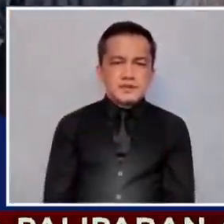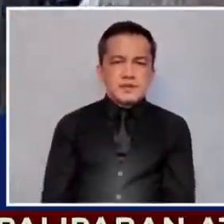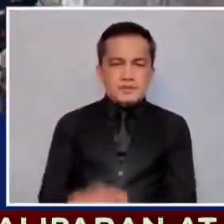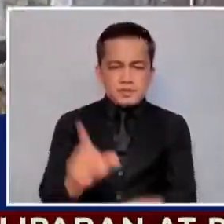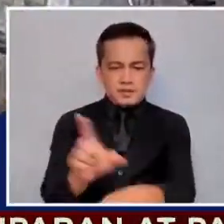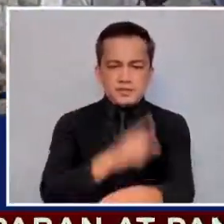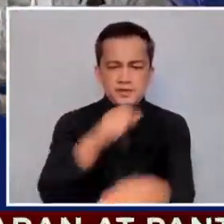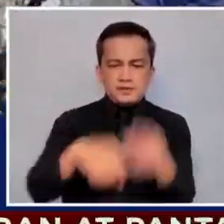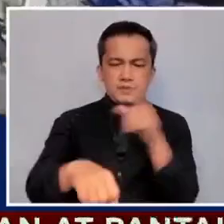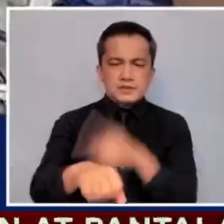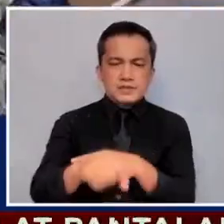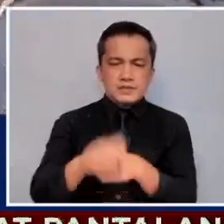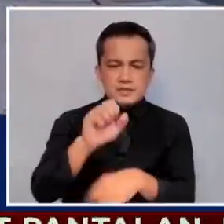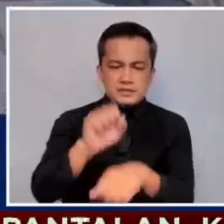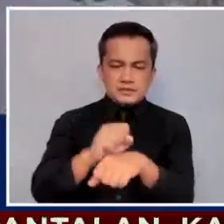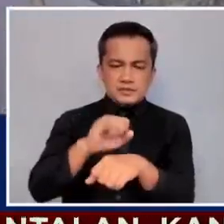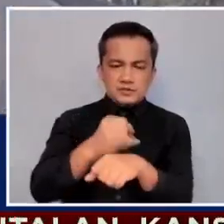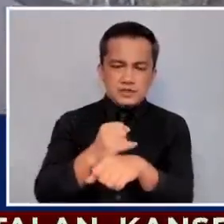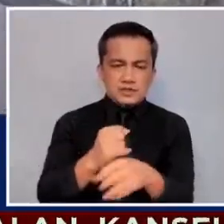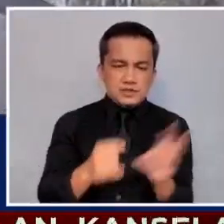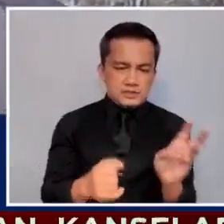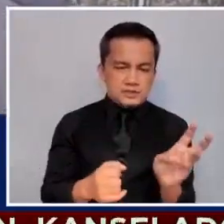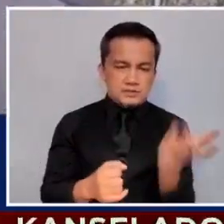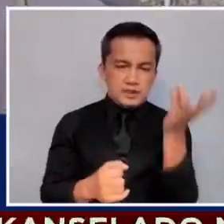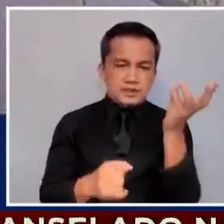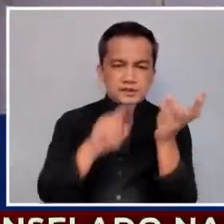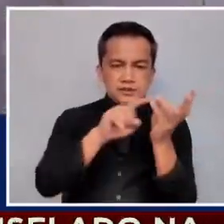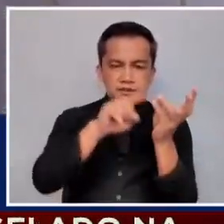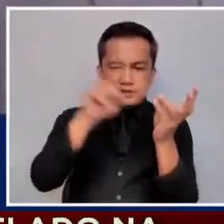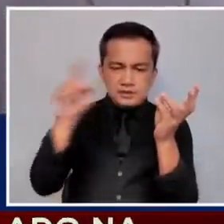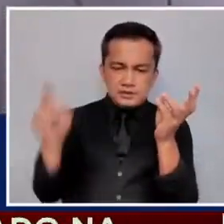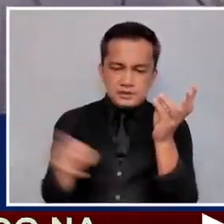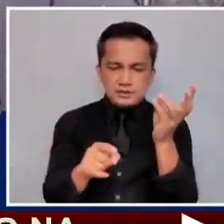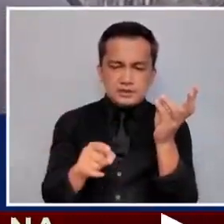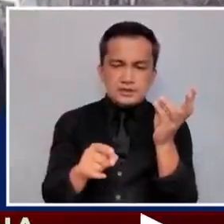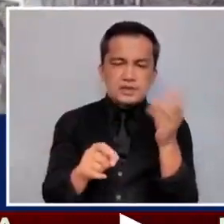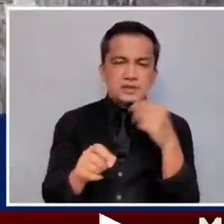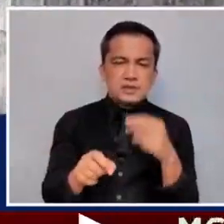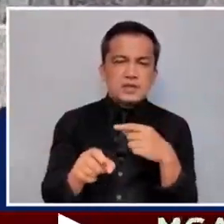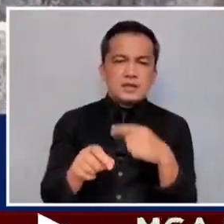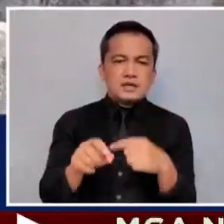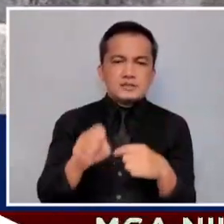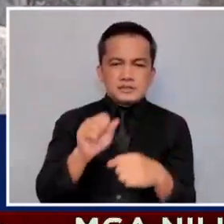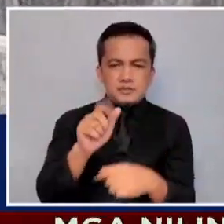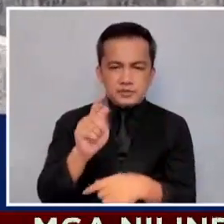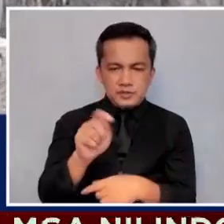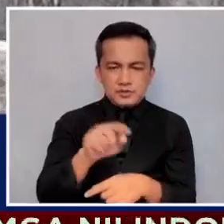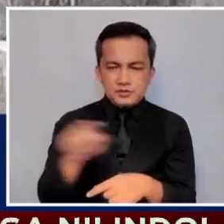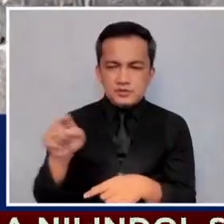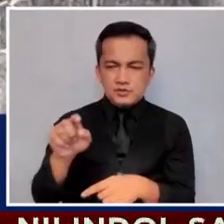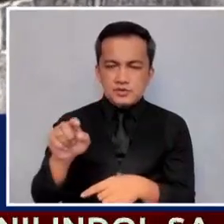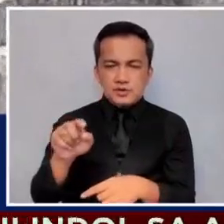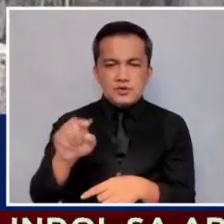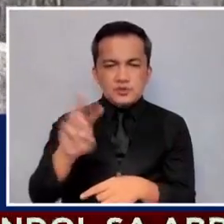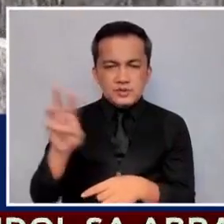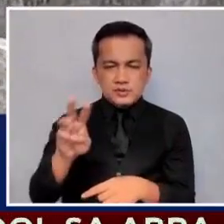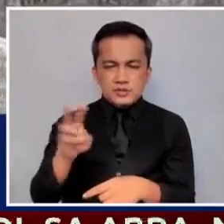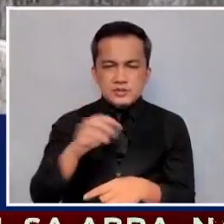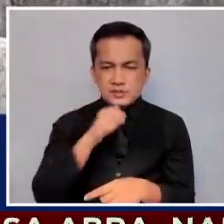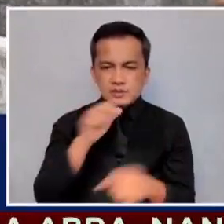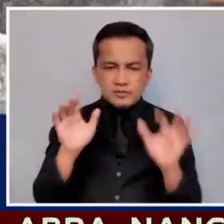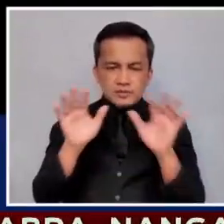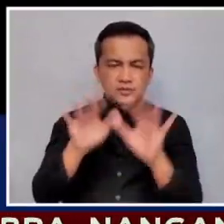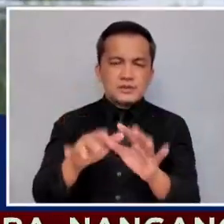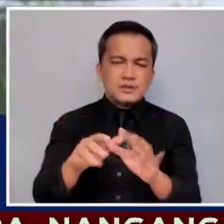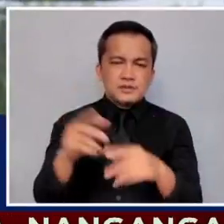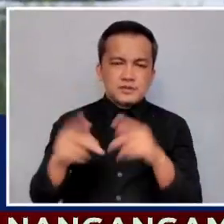San Juan Cemetery na 6:00 ng umaga hanggang hating gabi mula Sabado hanggang Miyerkules para hindi umano magsiksikan ang mga tao sa maikling